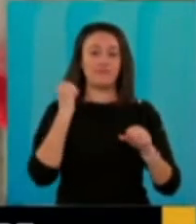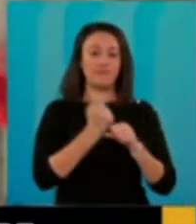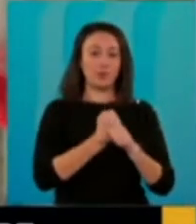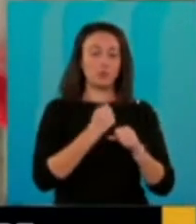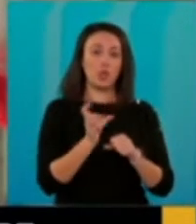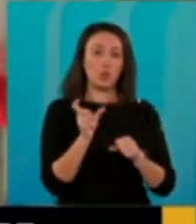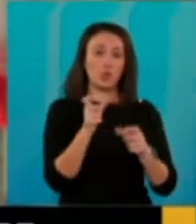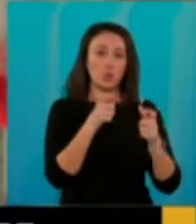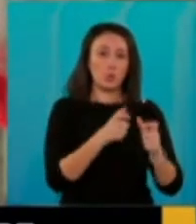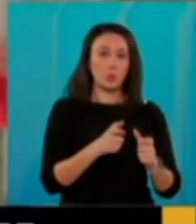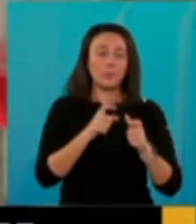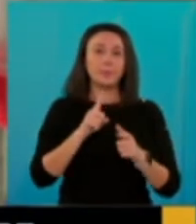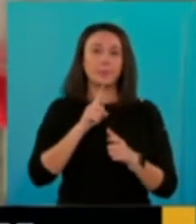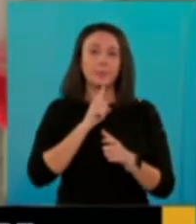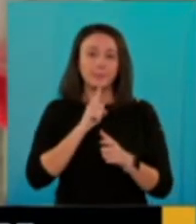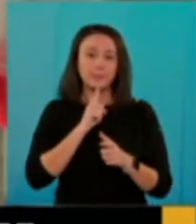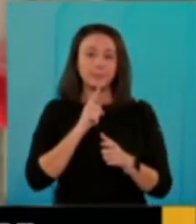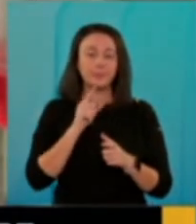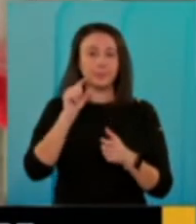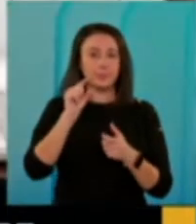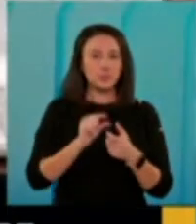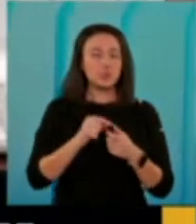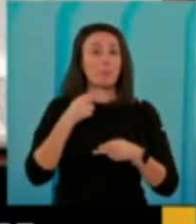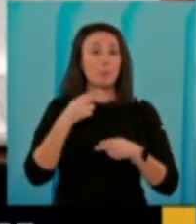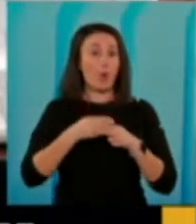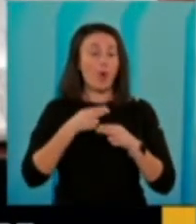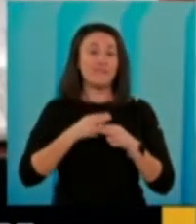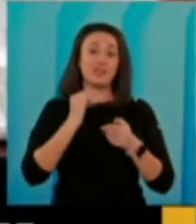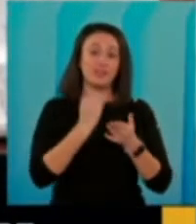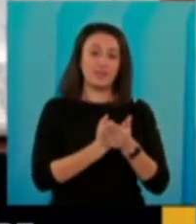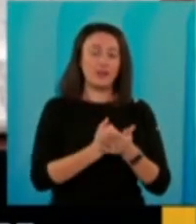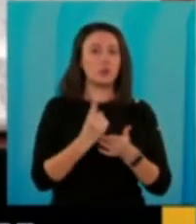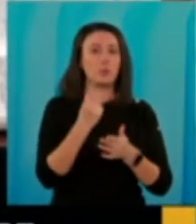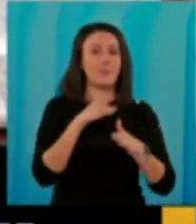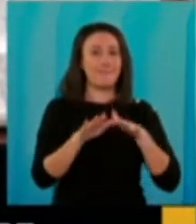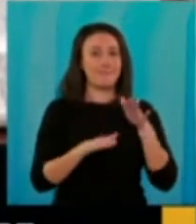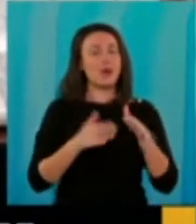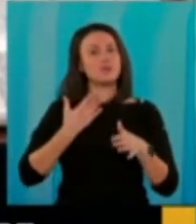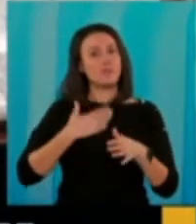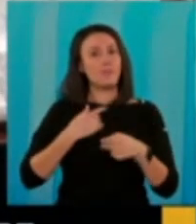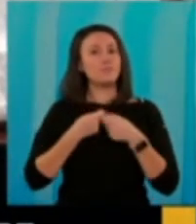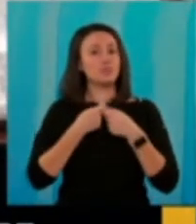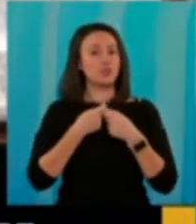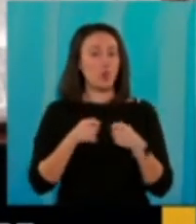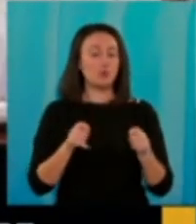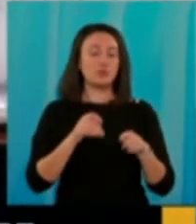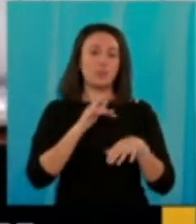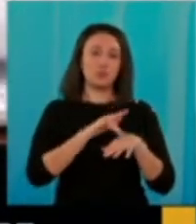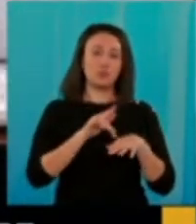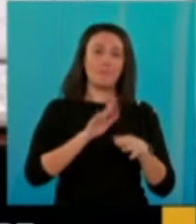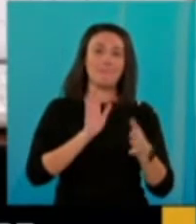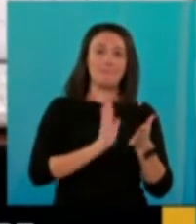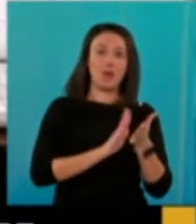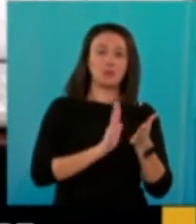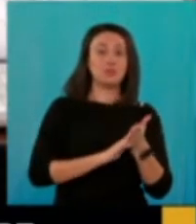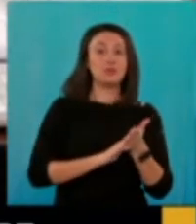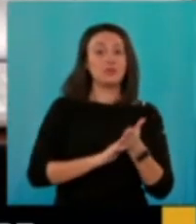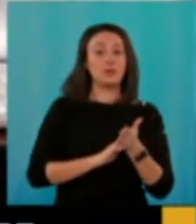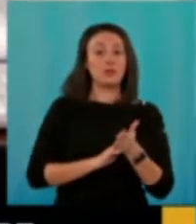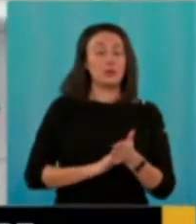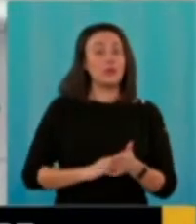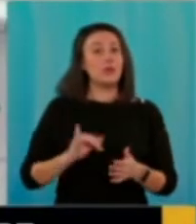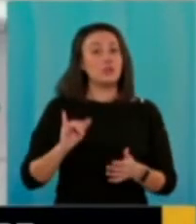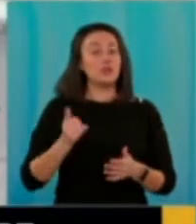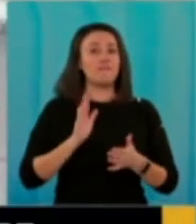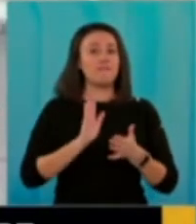grupuri mici de pacienți, adevărat, dar este un prim pas către ceea ce ne dorim cu toții, medicină bazată pe dovezi, și anume faptul